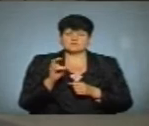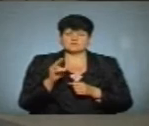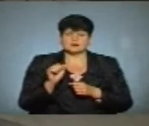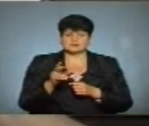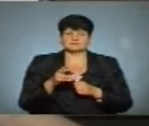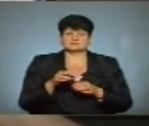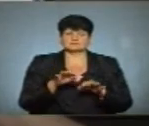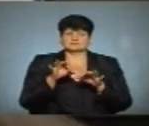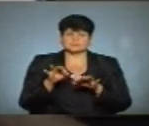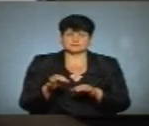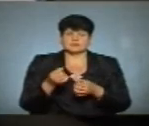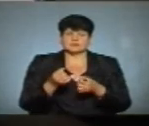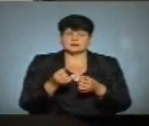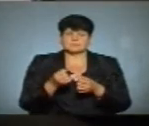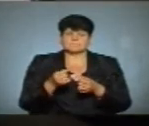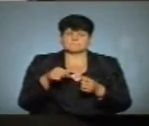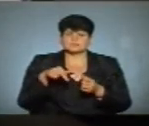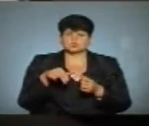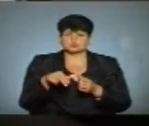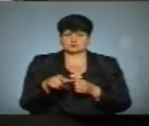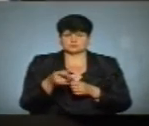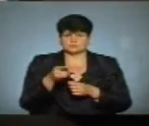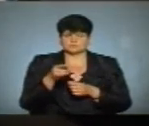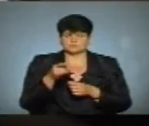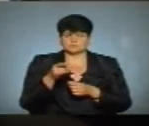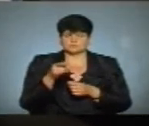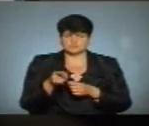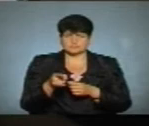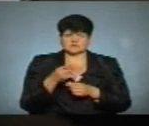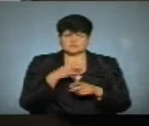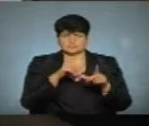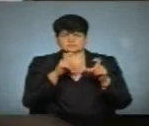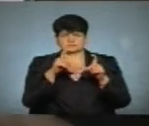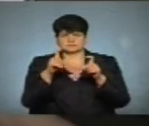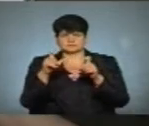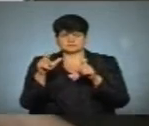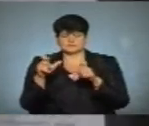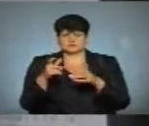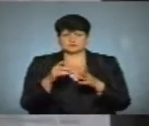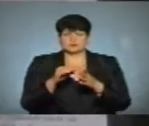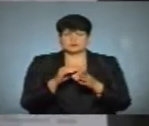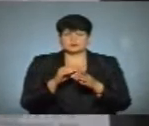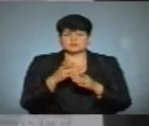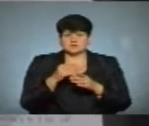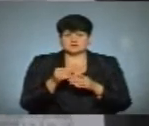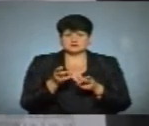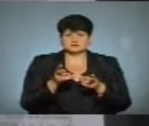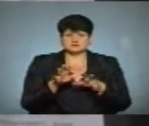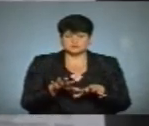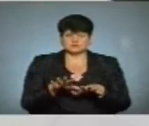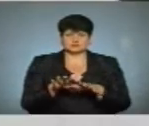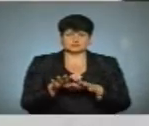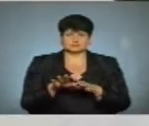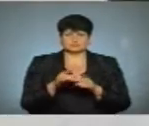переході. Зараз ми це фіксуємо на планшет фотографії і виписую повідомлення. І залишу його на лобовому